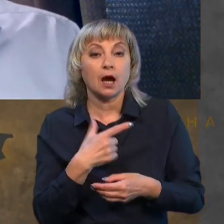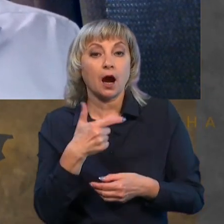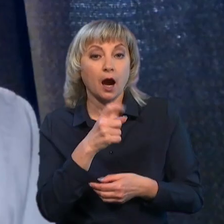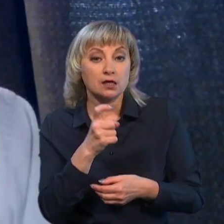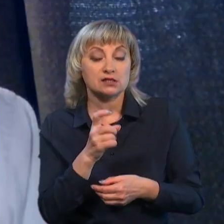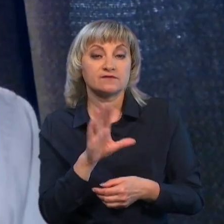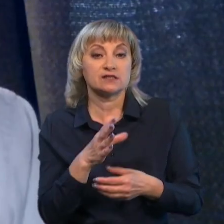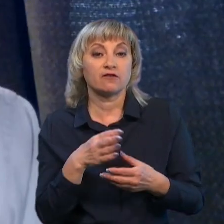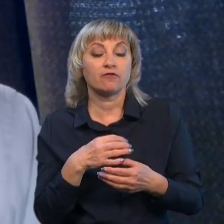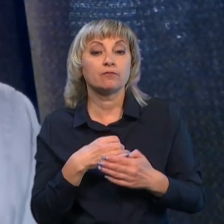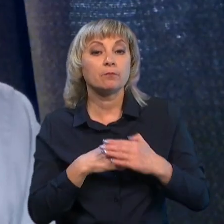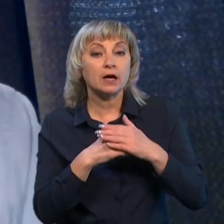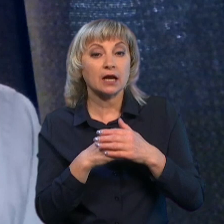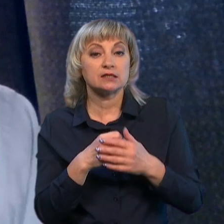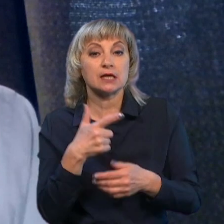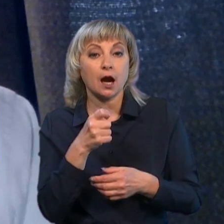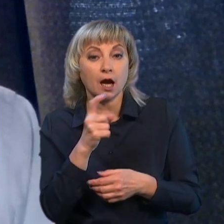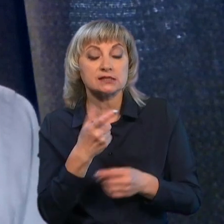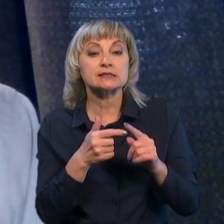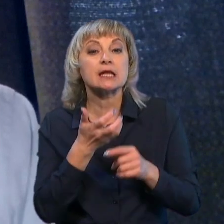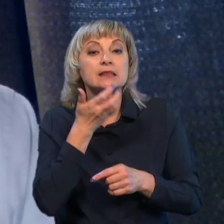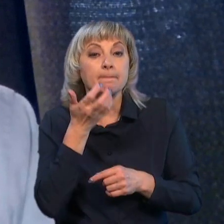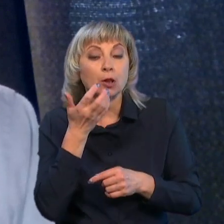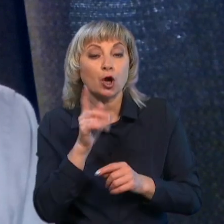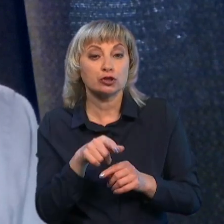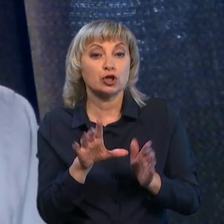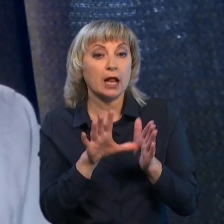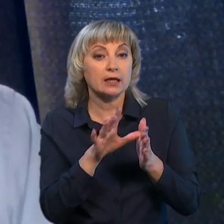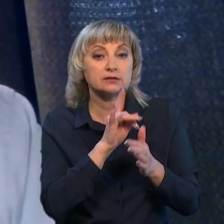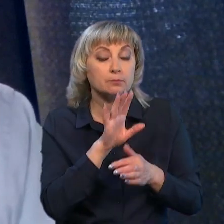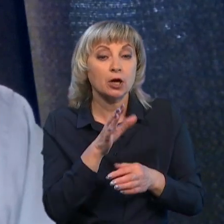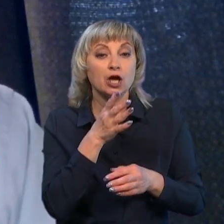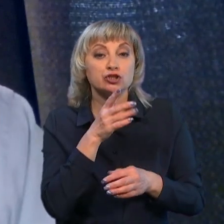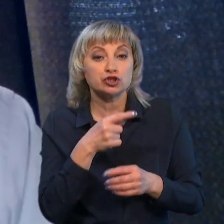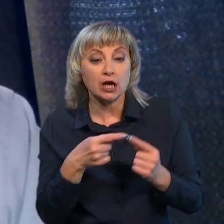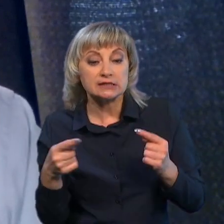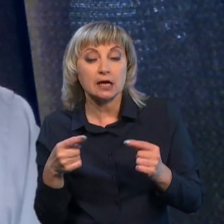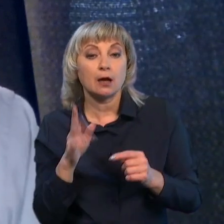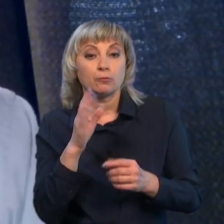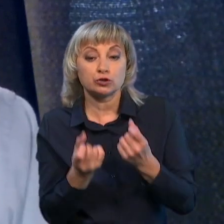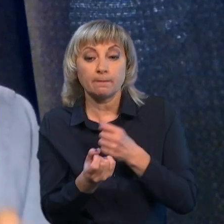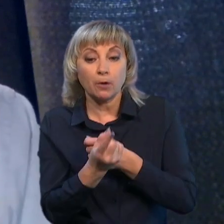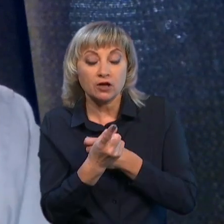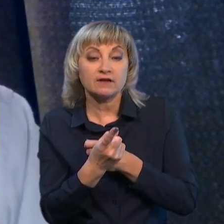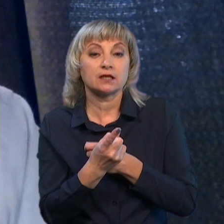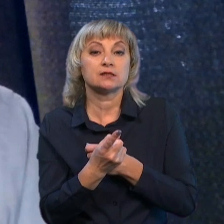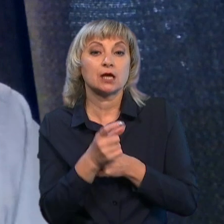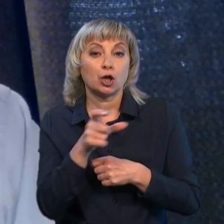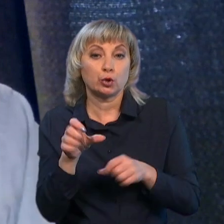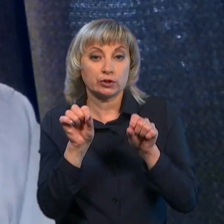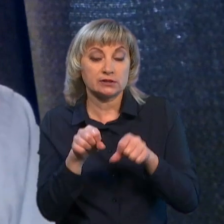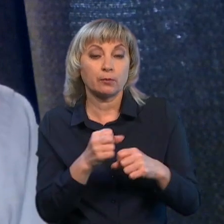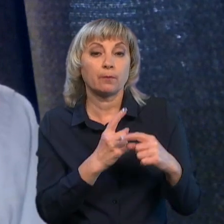впирається в газ, я вам скажу. Тому що газ – це тепло. Тобто навіть якщо електроенергії не буде якийсь час, то потім, коли вона буде появлятися, люди зможуть.